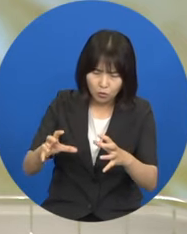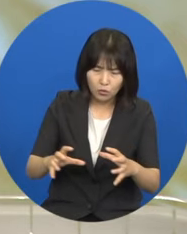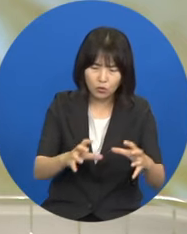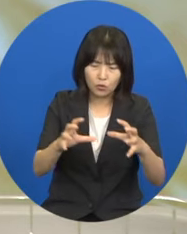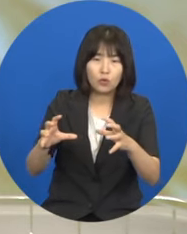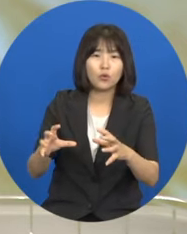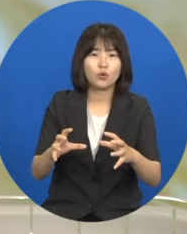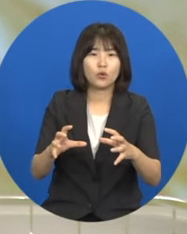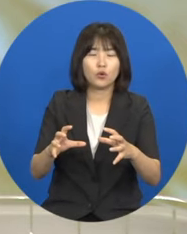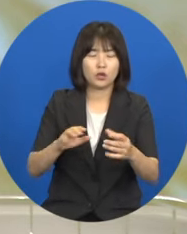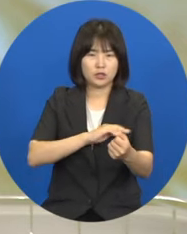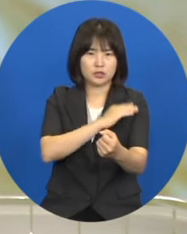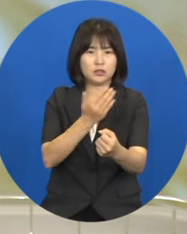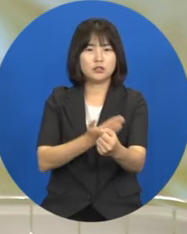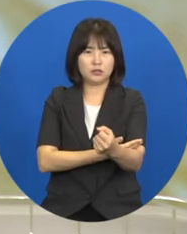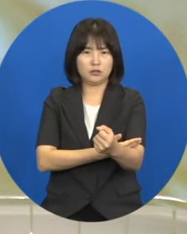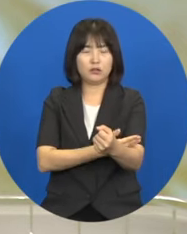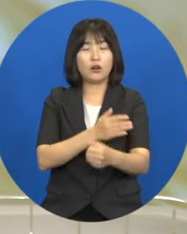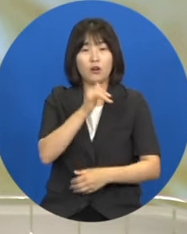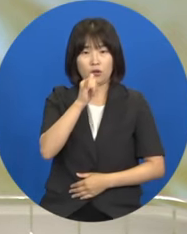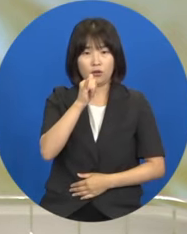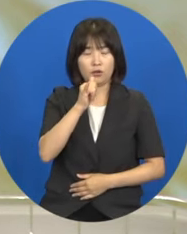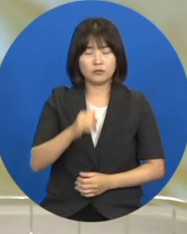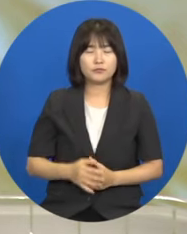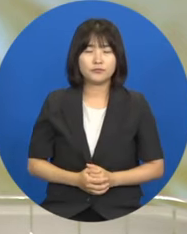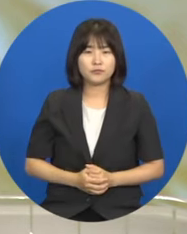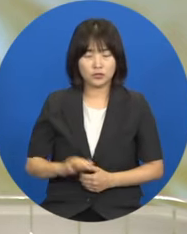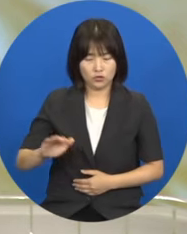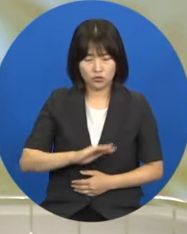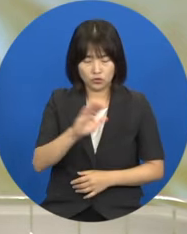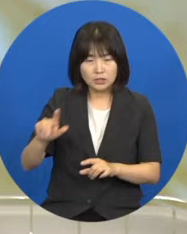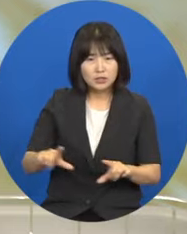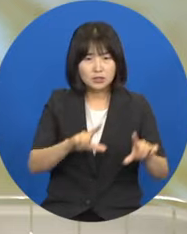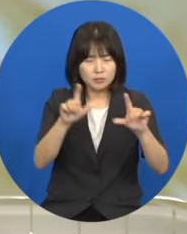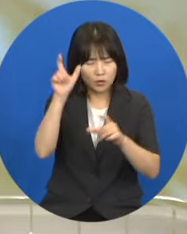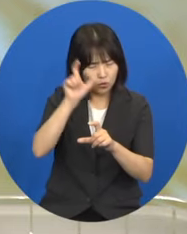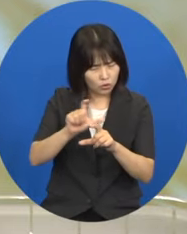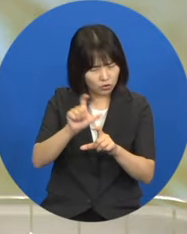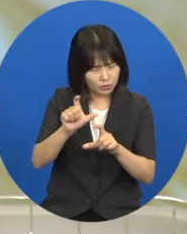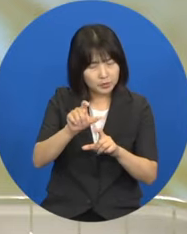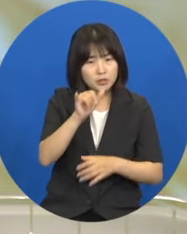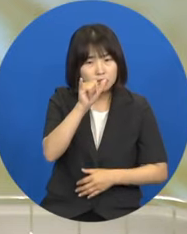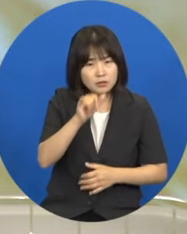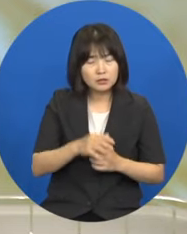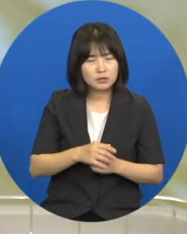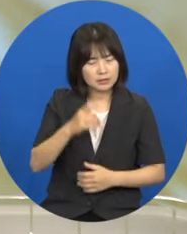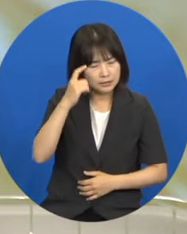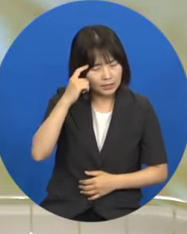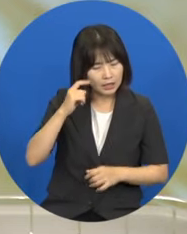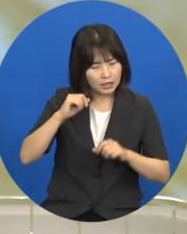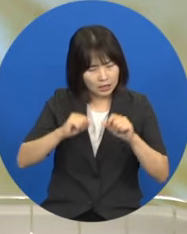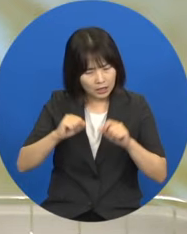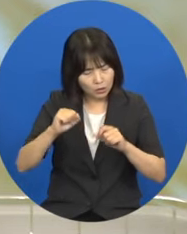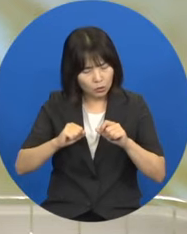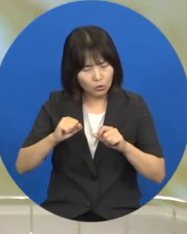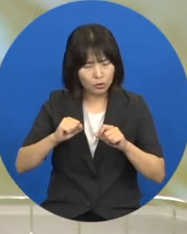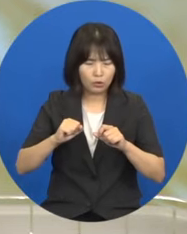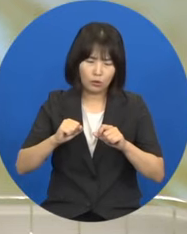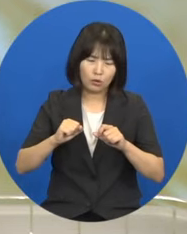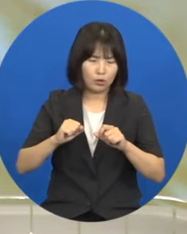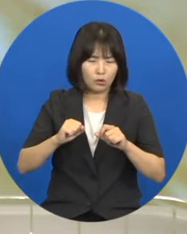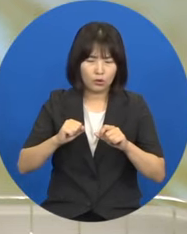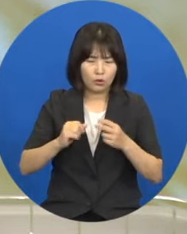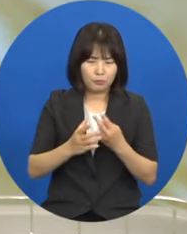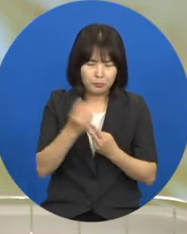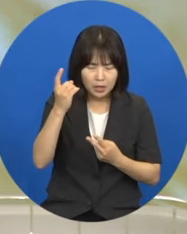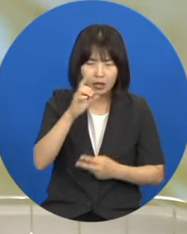통합하는 능력입니다. 우리들의 삶에서 고민이 있습니다. 생각 과 행동이 따로 놀고